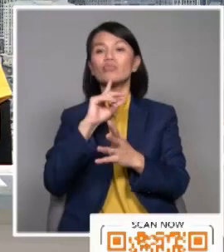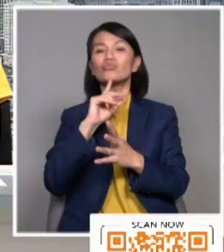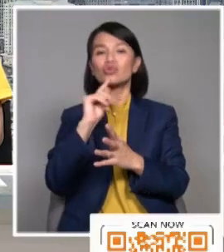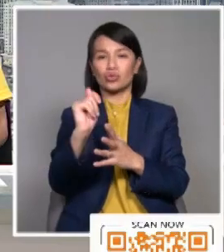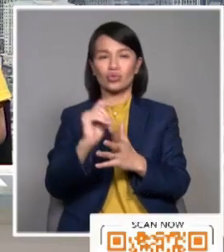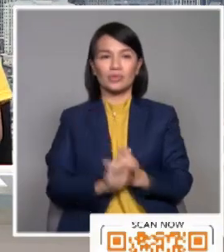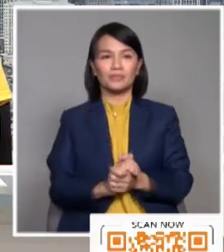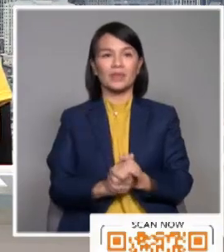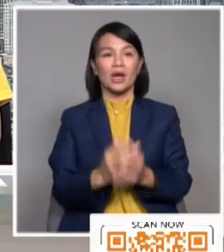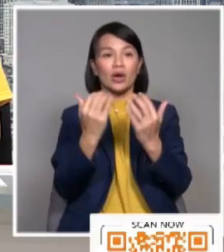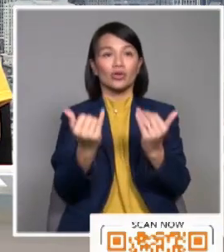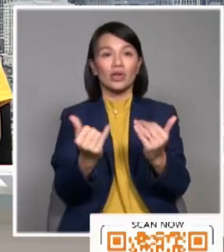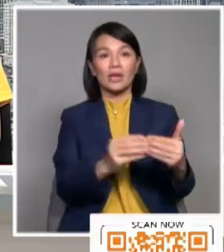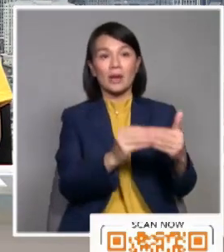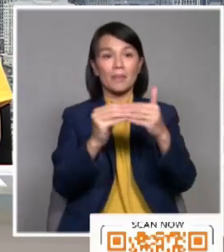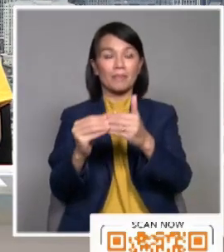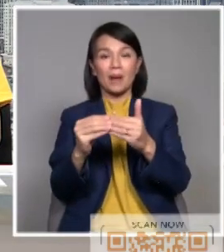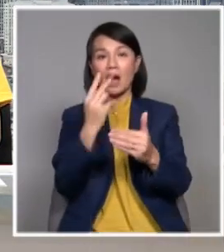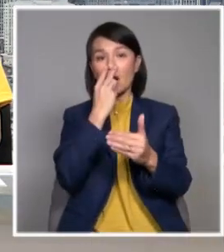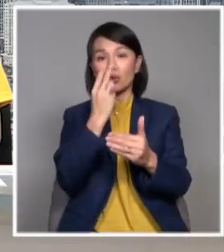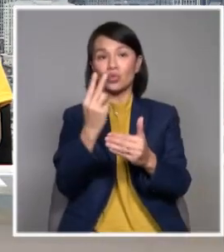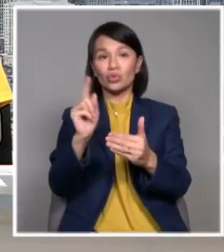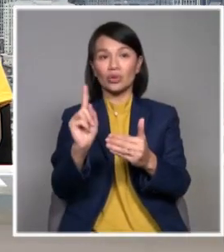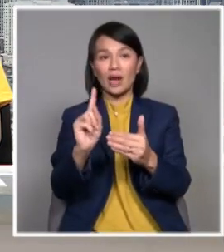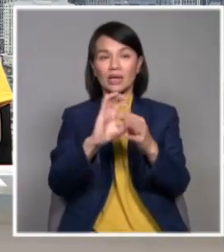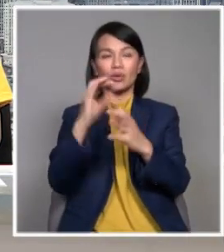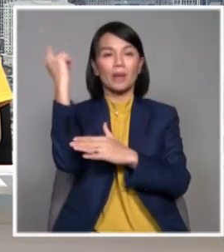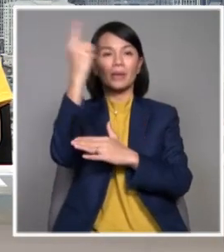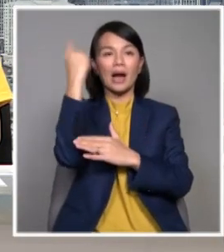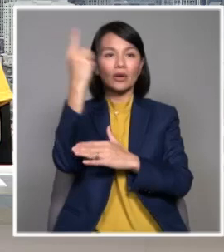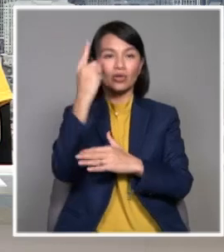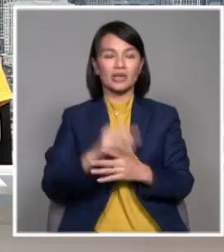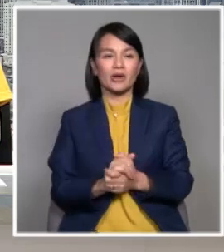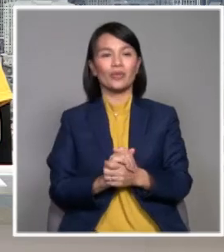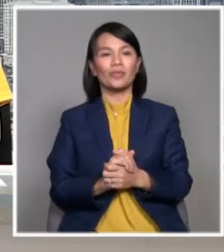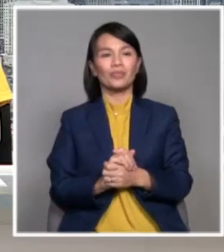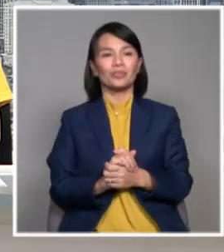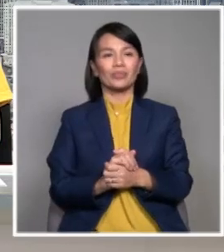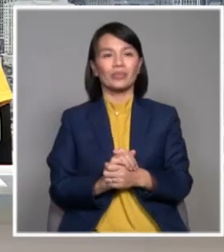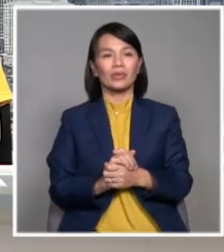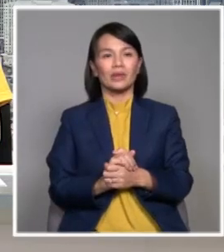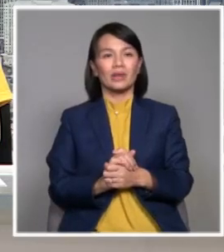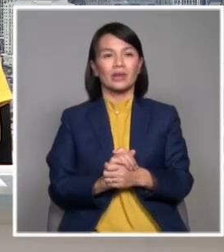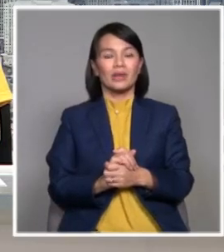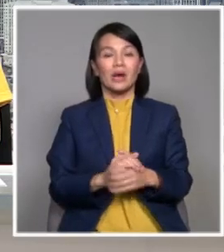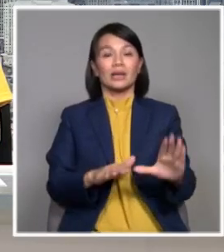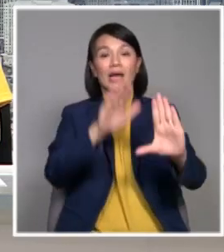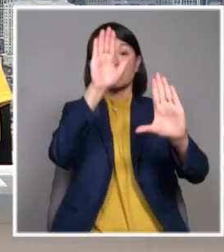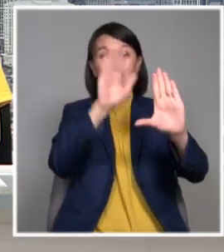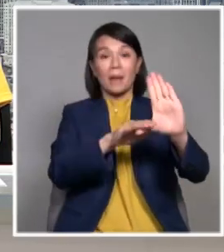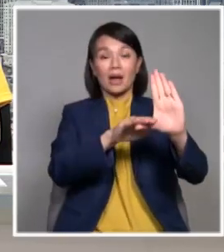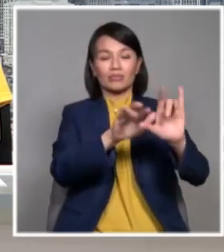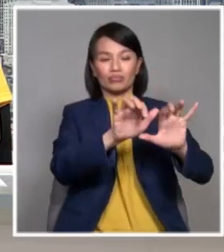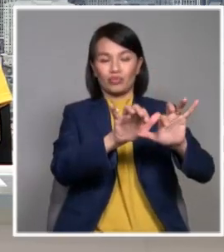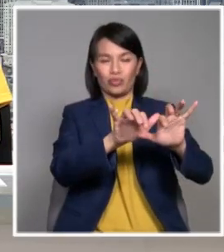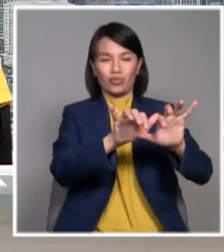ค่ะสำหรับช่วงแรกนี้พาคุณผู้ชมมาติดตามบรรยากาศการท่องเที่ยวกันก่อนแล้วกันนะคะถ้าเกิดพูดถึงการลงทะเบียนเราเที่ยวด้